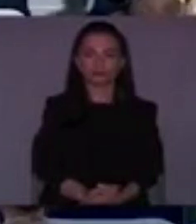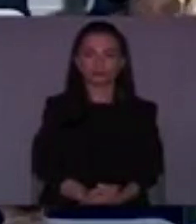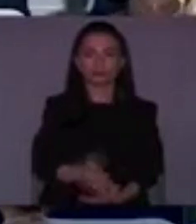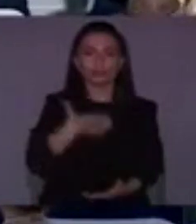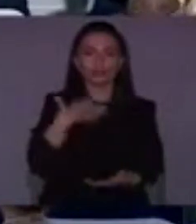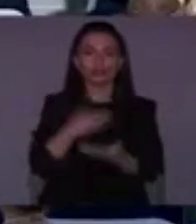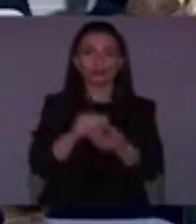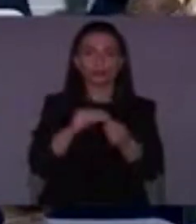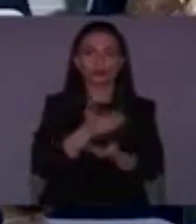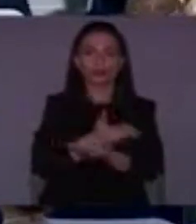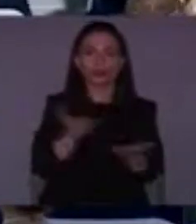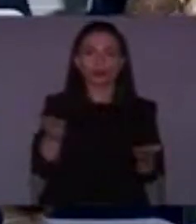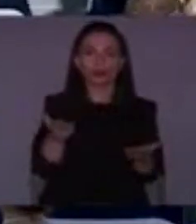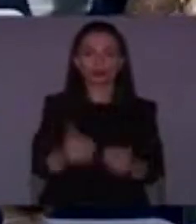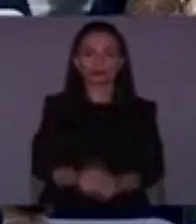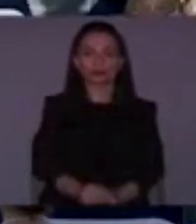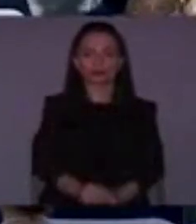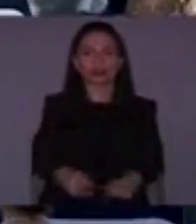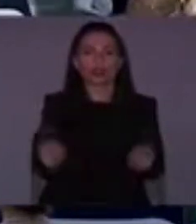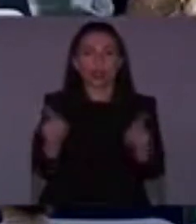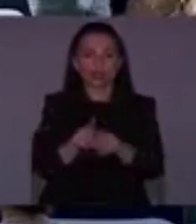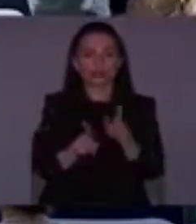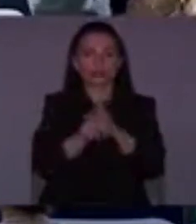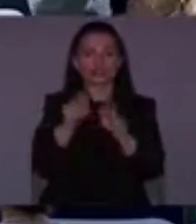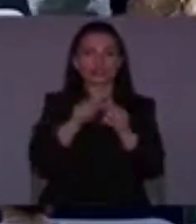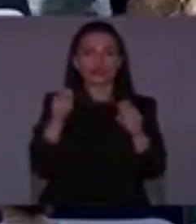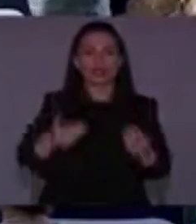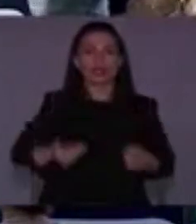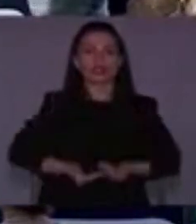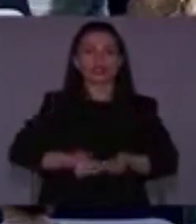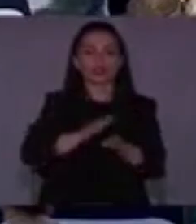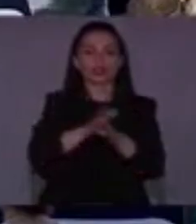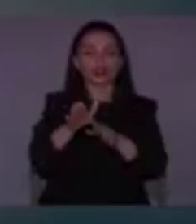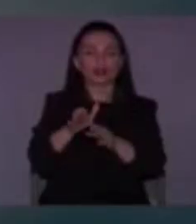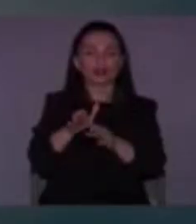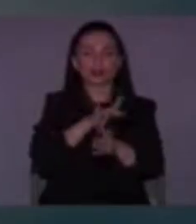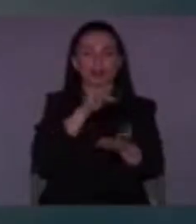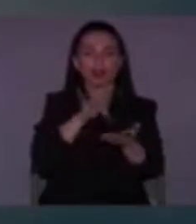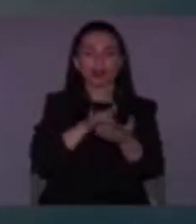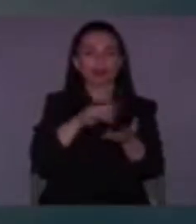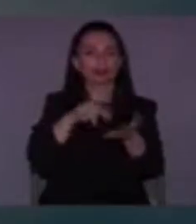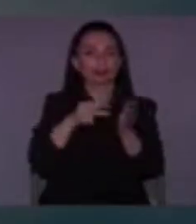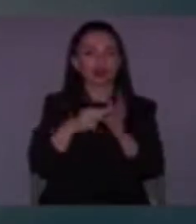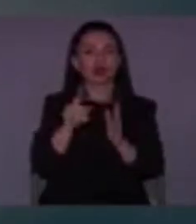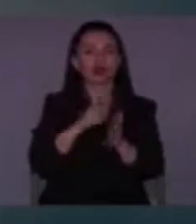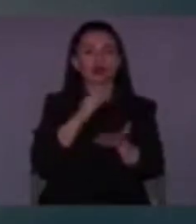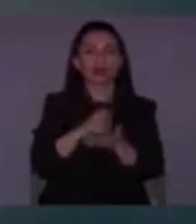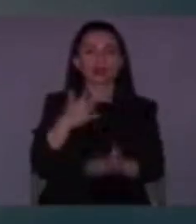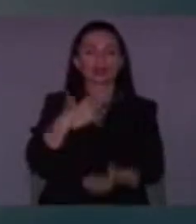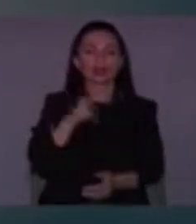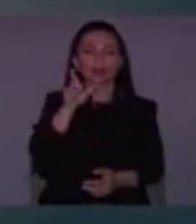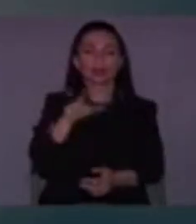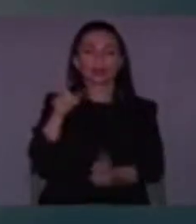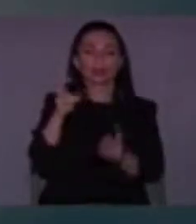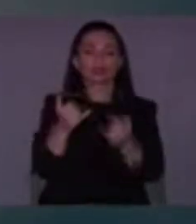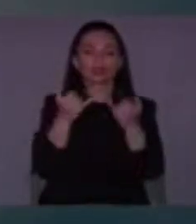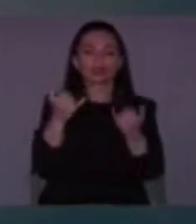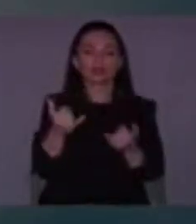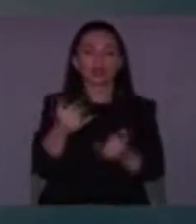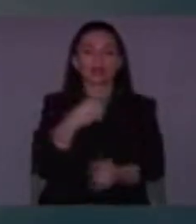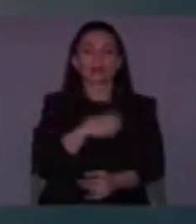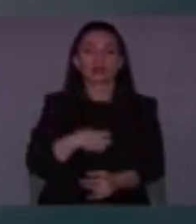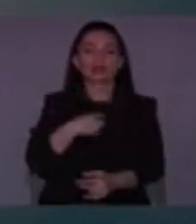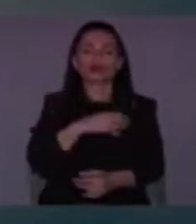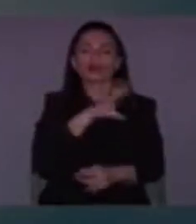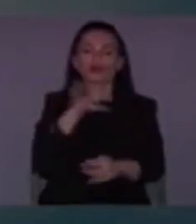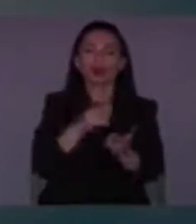ჩემო მეგობრებო, ასე შეიქმნა სიცოცხლით სავსე ქალაქის კონცეფცია, რომელიც თბილისისთვის მნიშვნელოვან